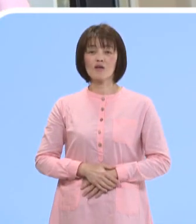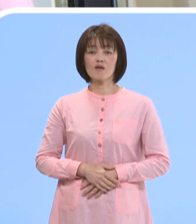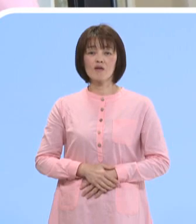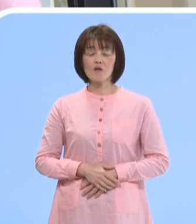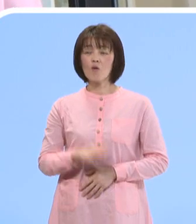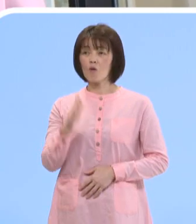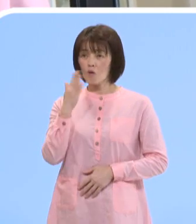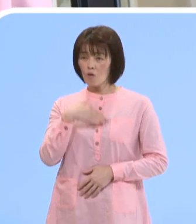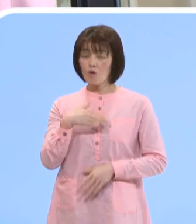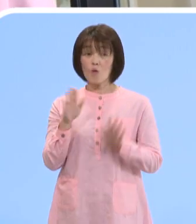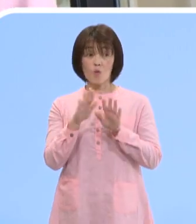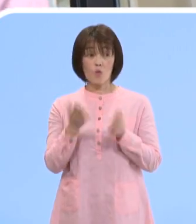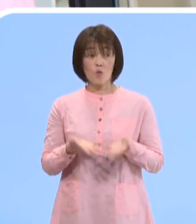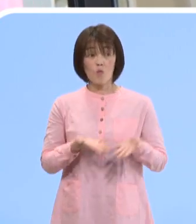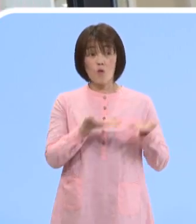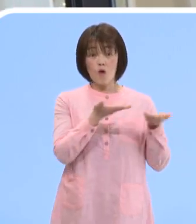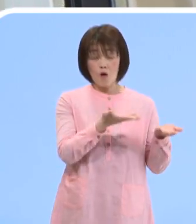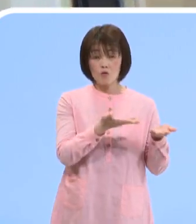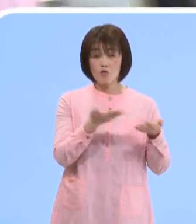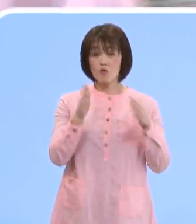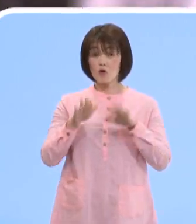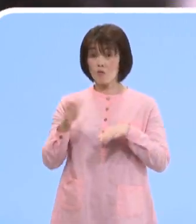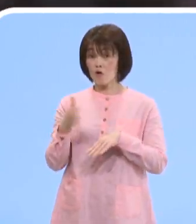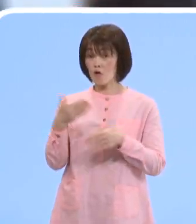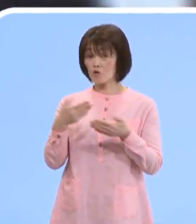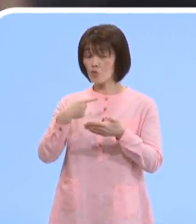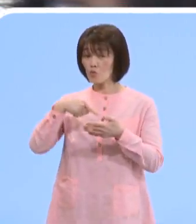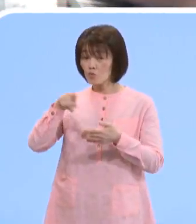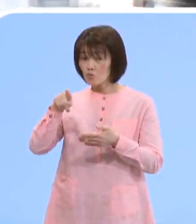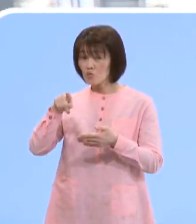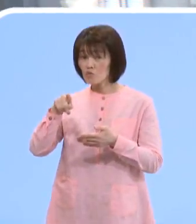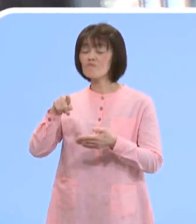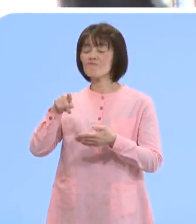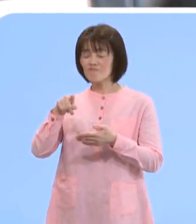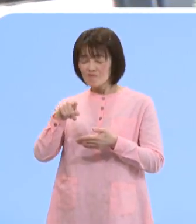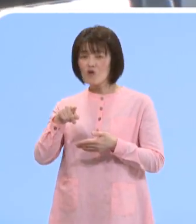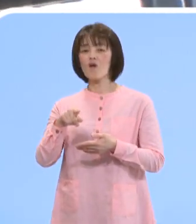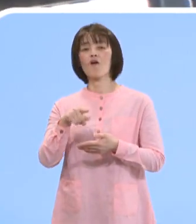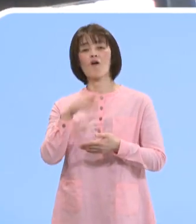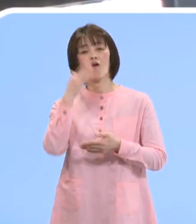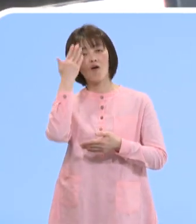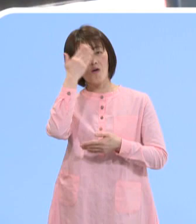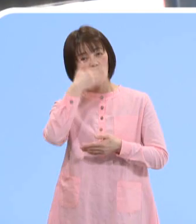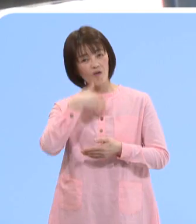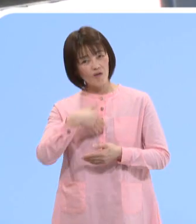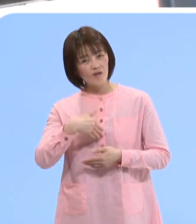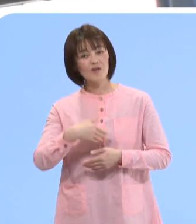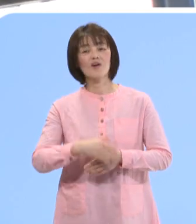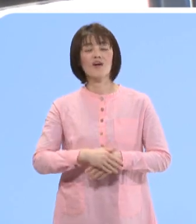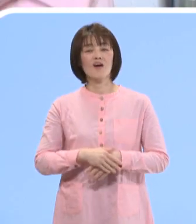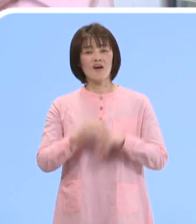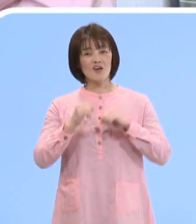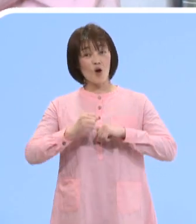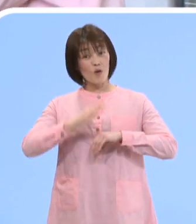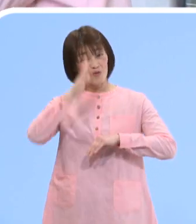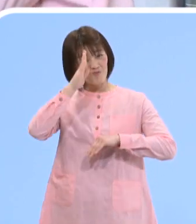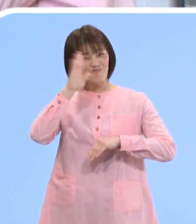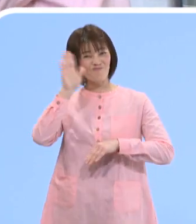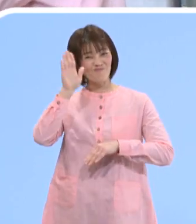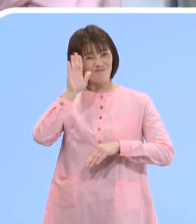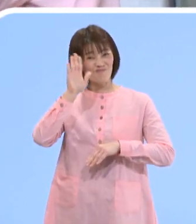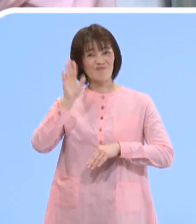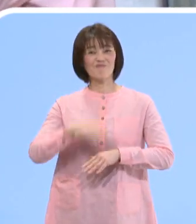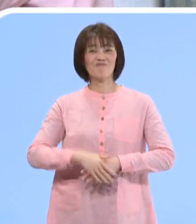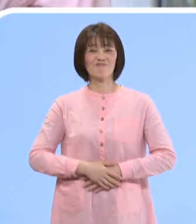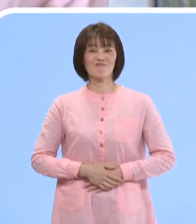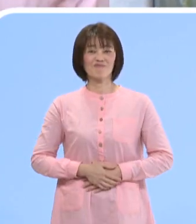お子さんを預けて金平さんはお仕事に行かれるんですよね？ はい、そうです。 すごい。 そういうことなんですね。 頑張ってください。